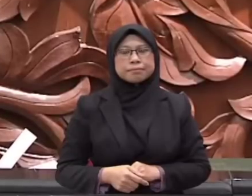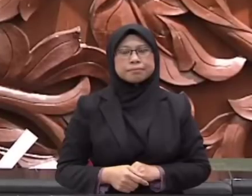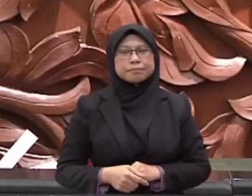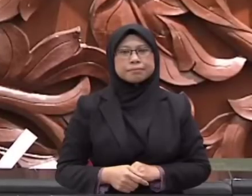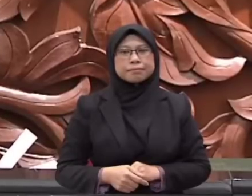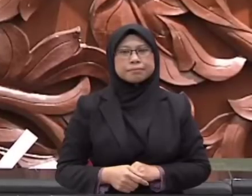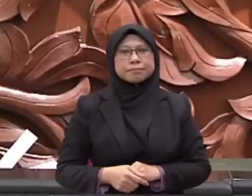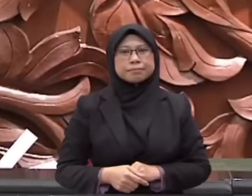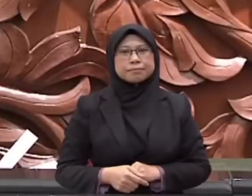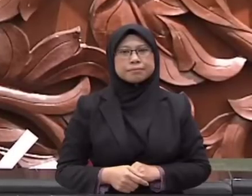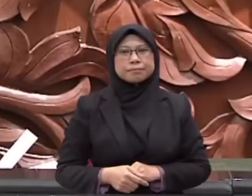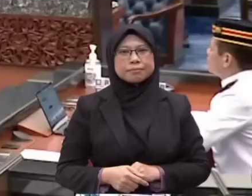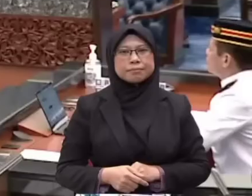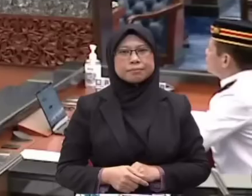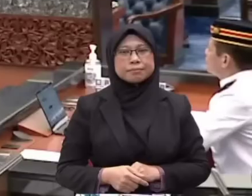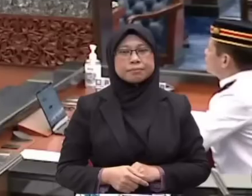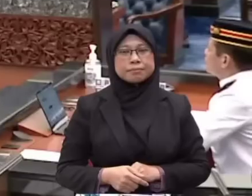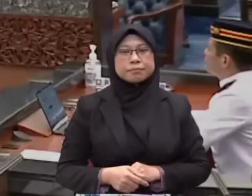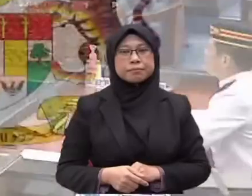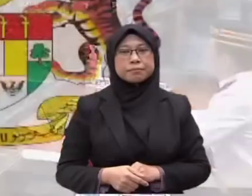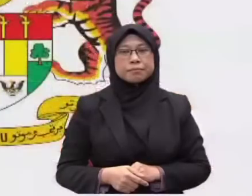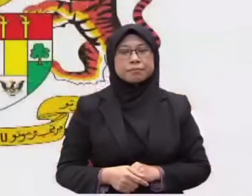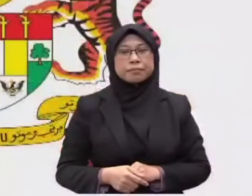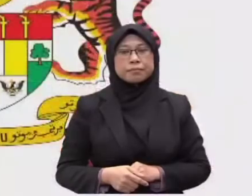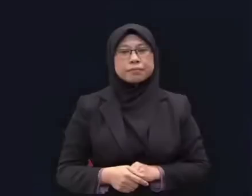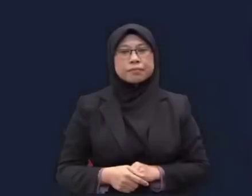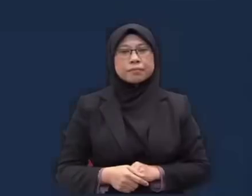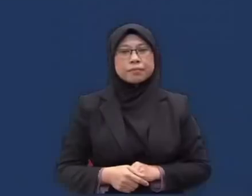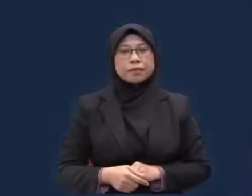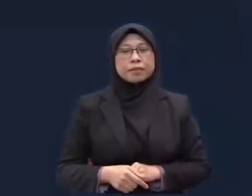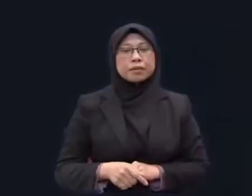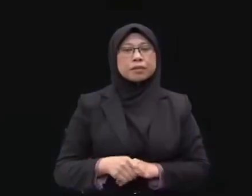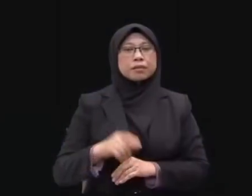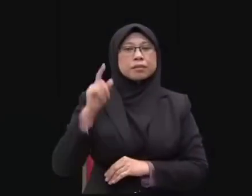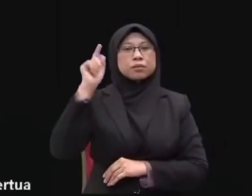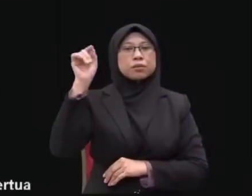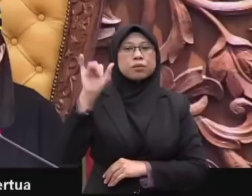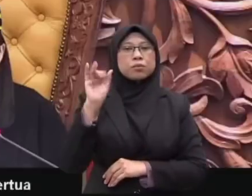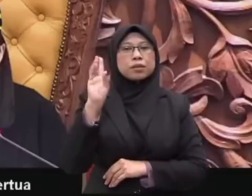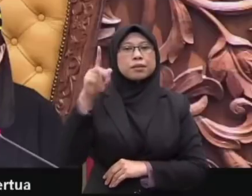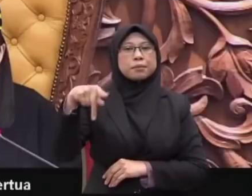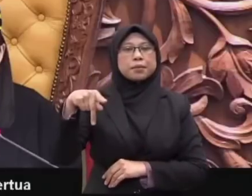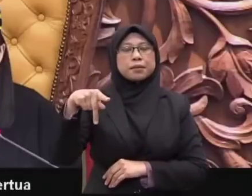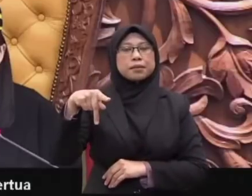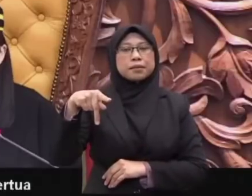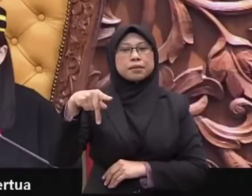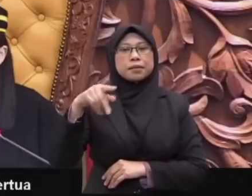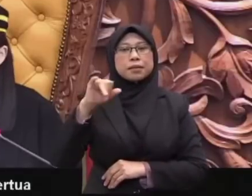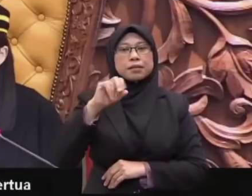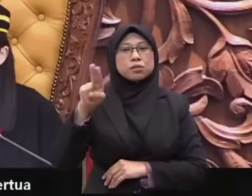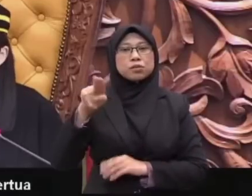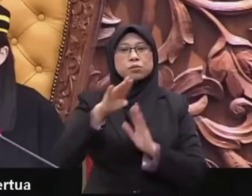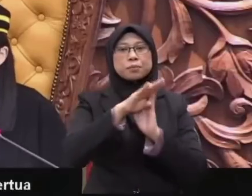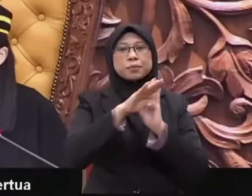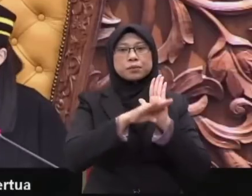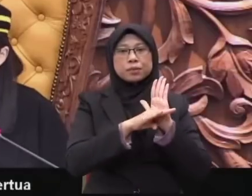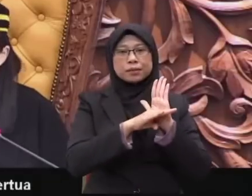Right. Exit conference. Answerable to Pond the speaker, pendang duduk, pendang duduk. Atas isu, atas isu